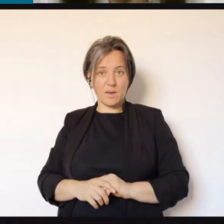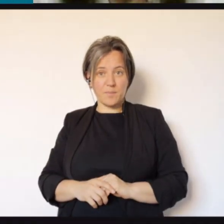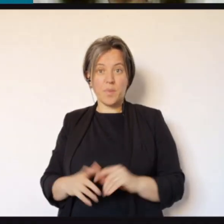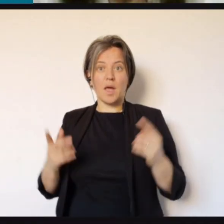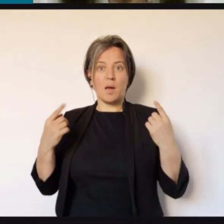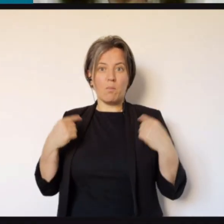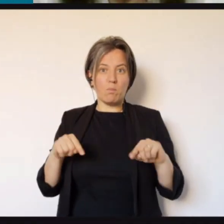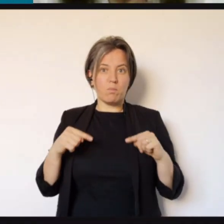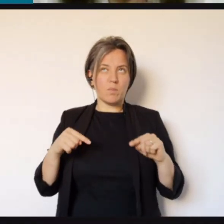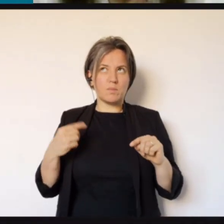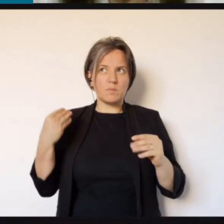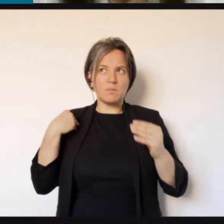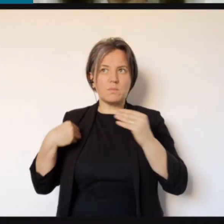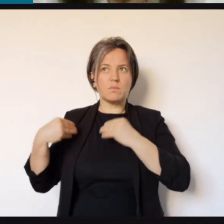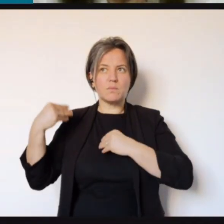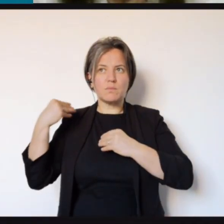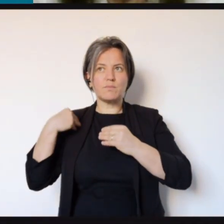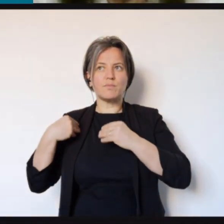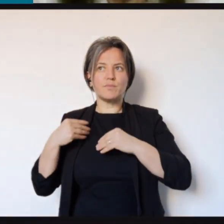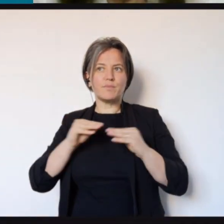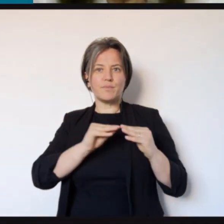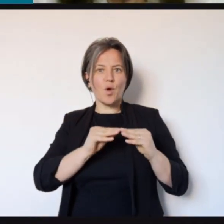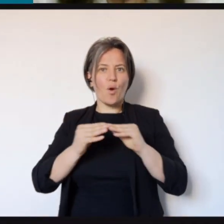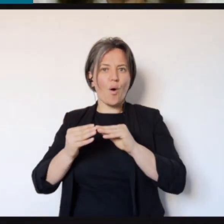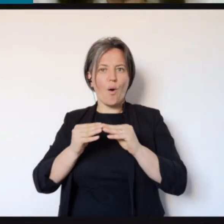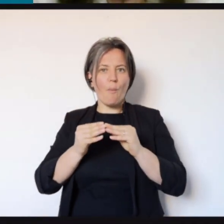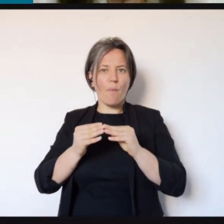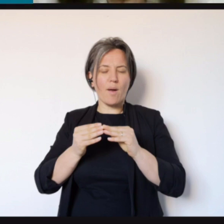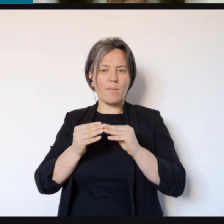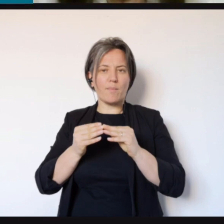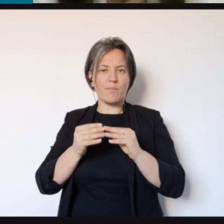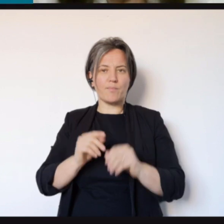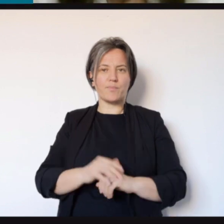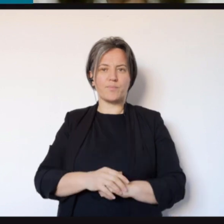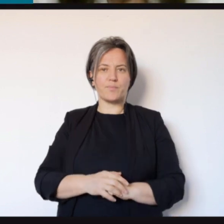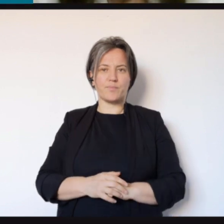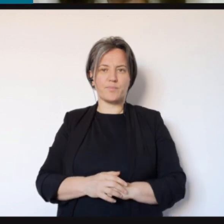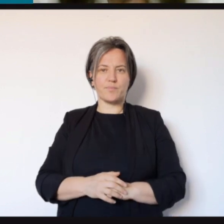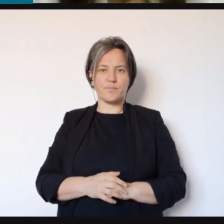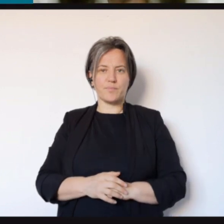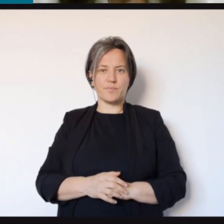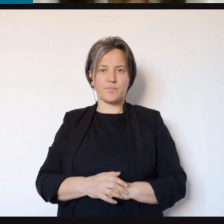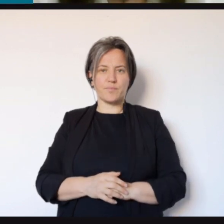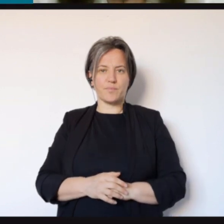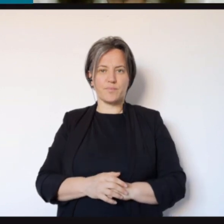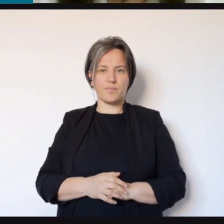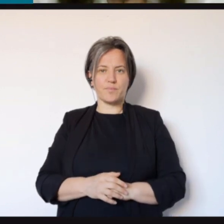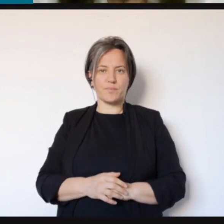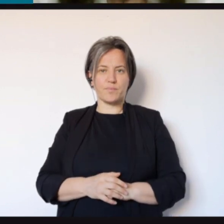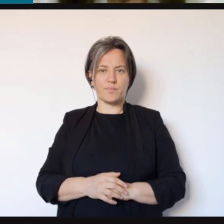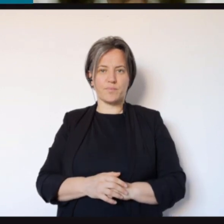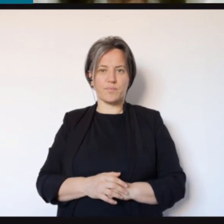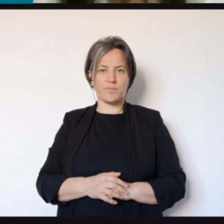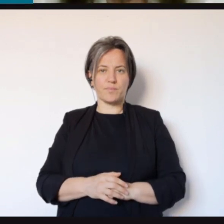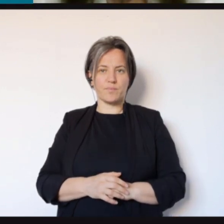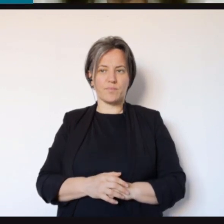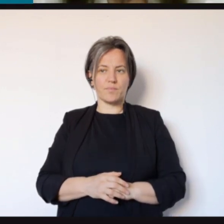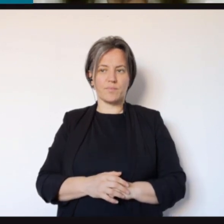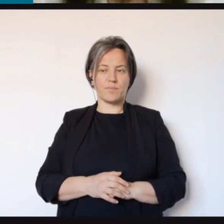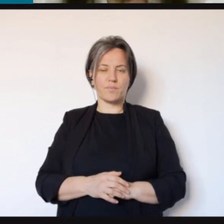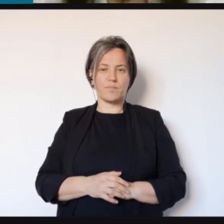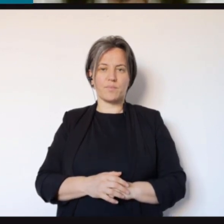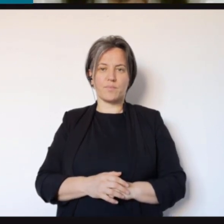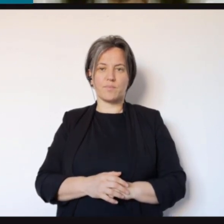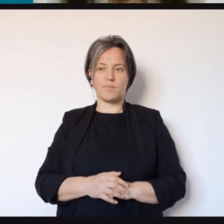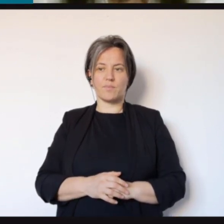E questo dovremmo interrogarci di questa cosa. E ancora